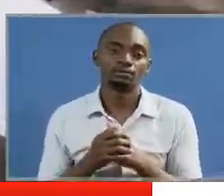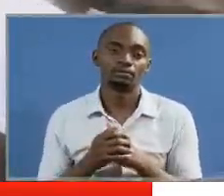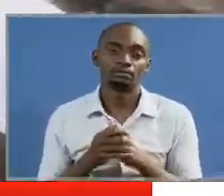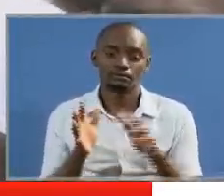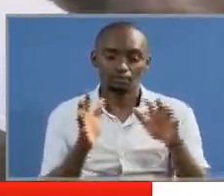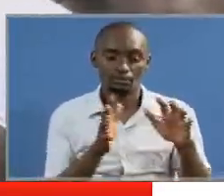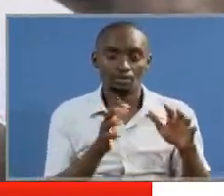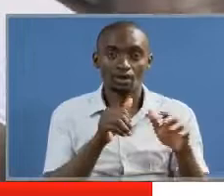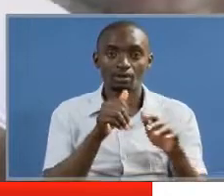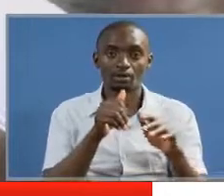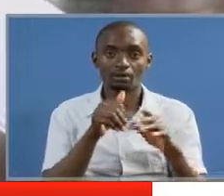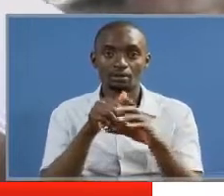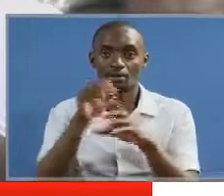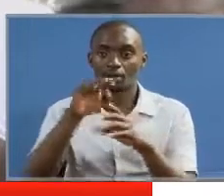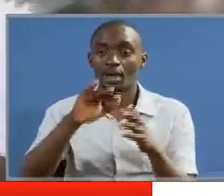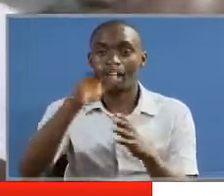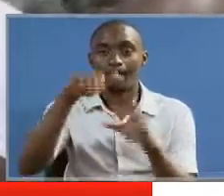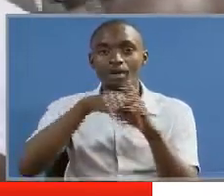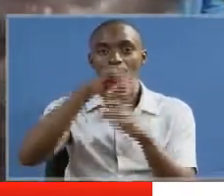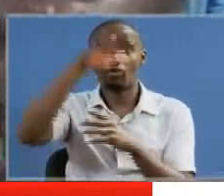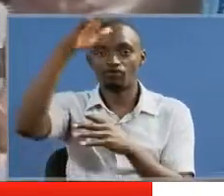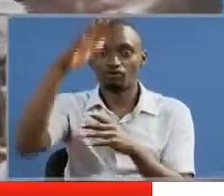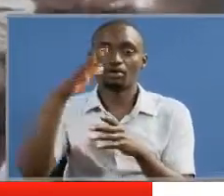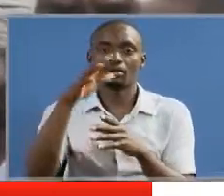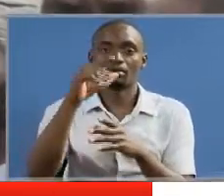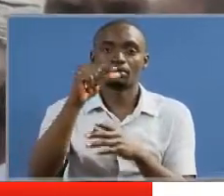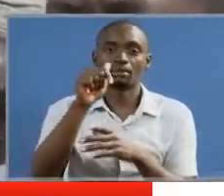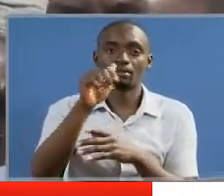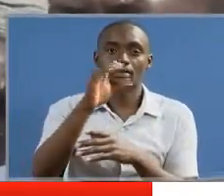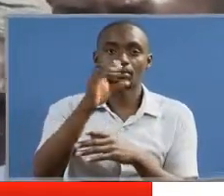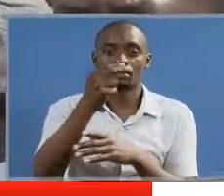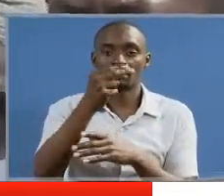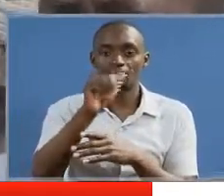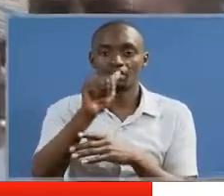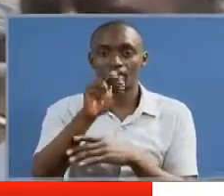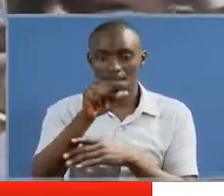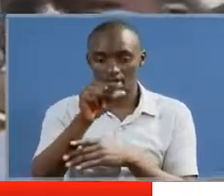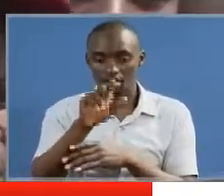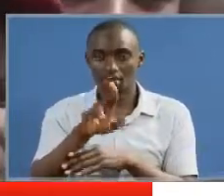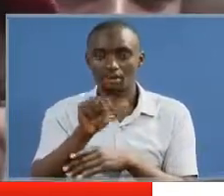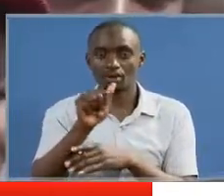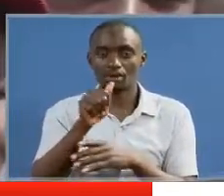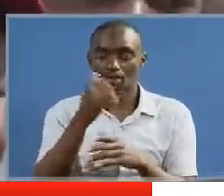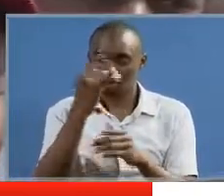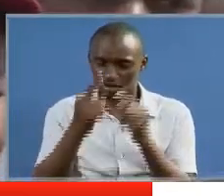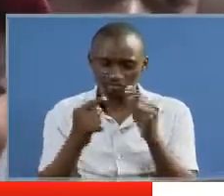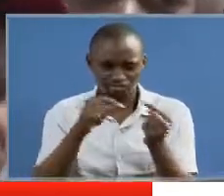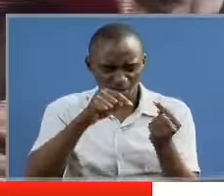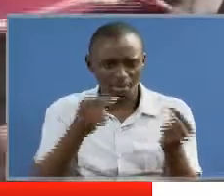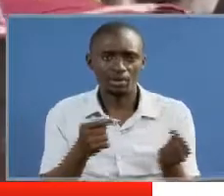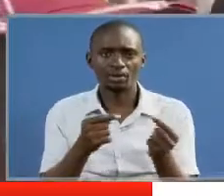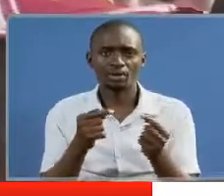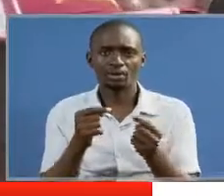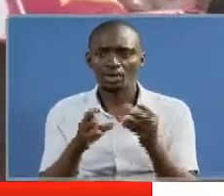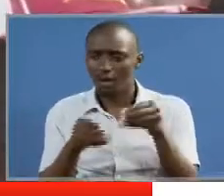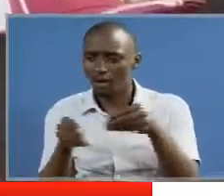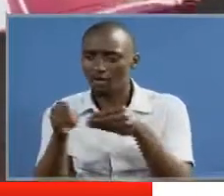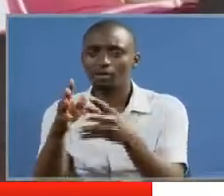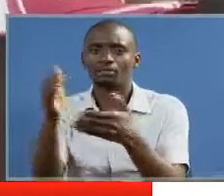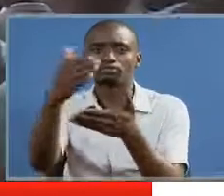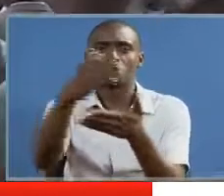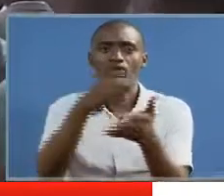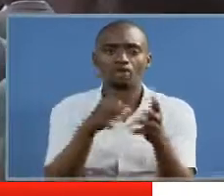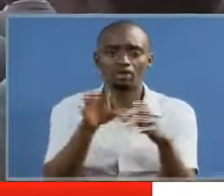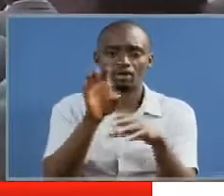Kwa upande wake, mbunge wa Mathira Rigathi Gachagua amedai kuwa iwapo wengi wanapinga michango ya kanisa hawakulalama